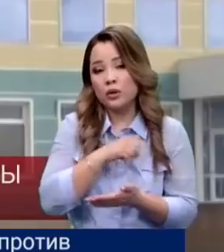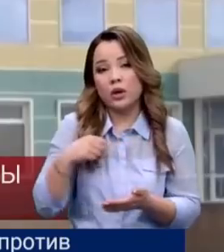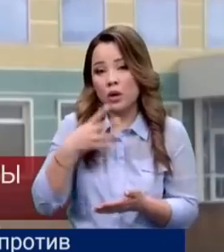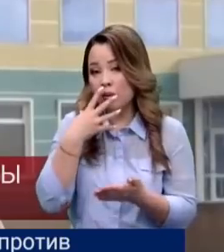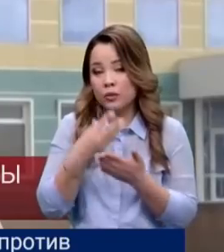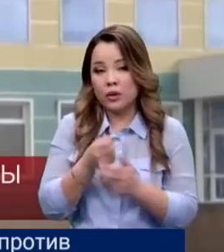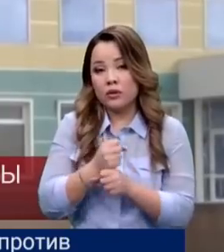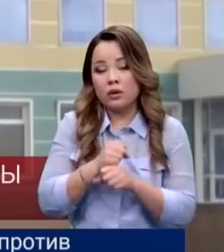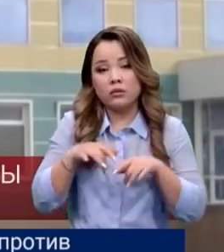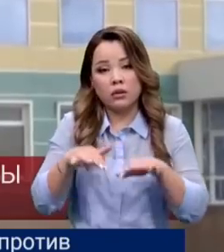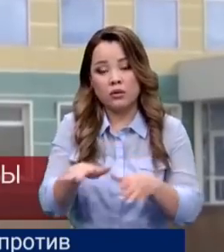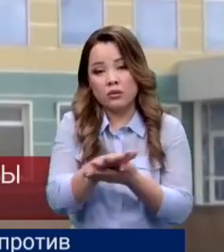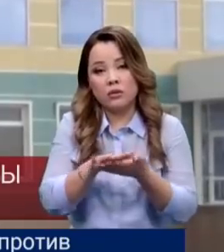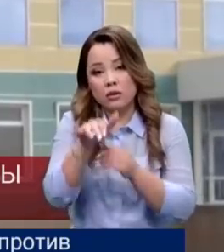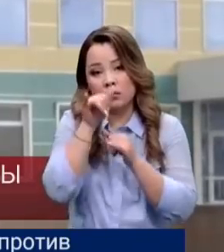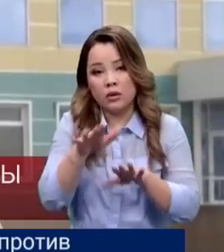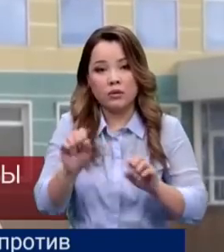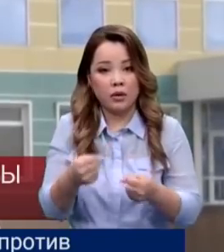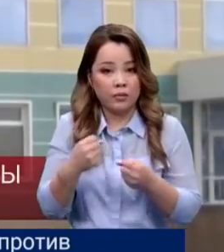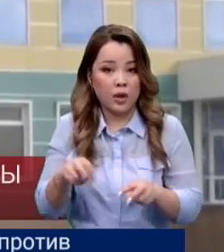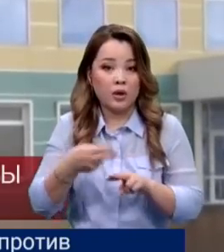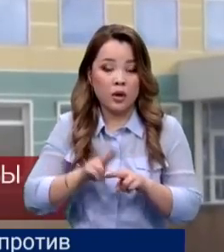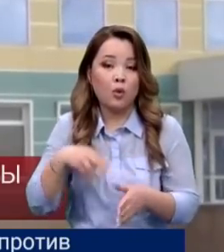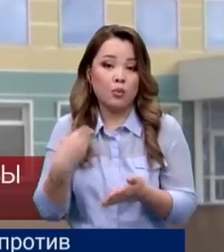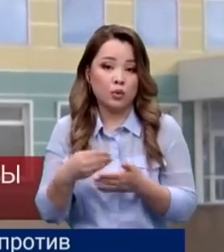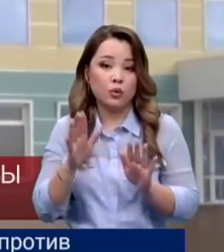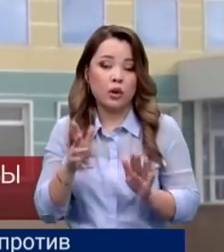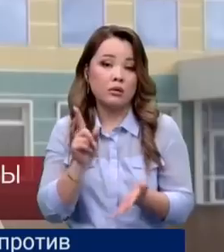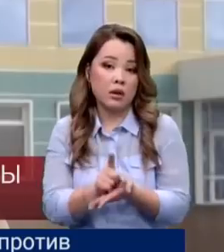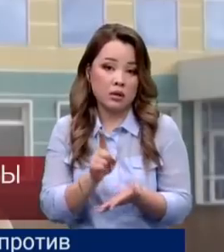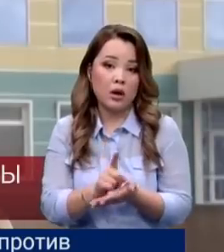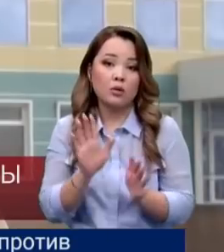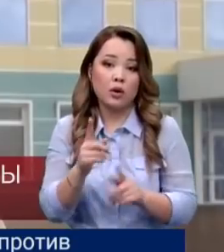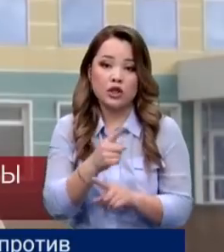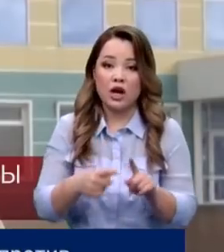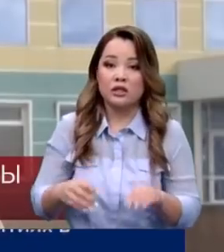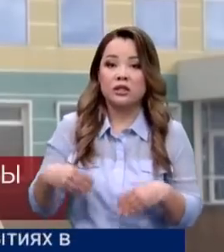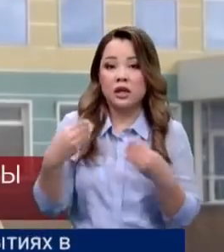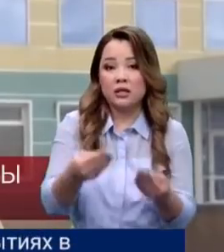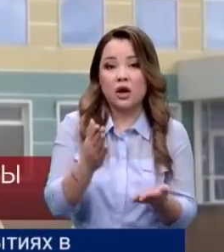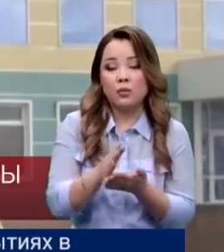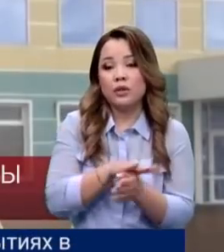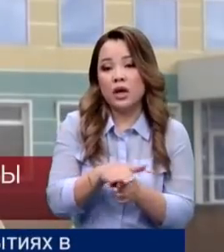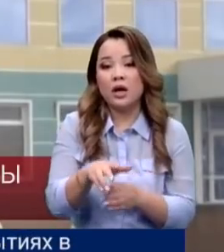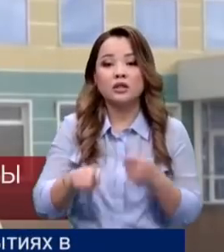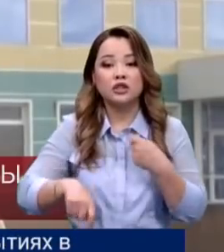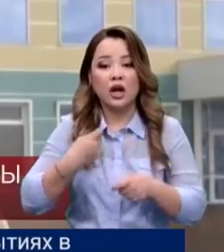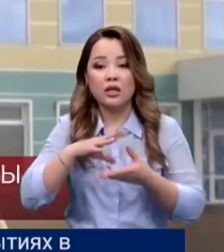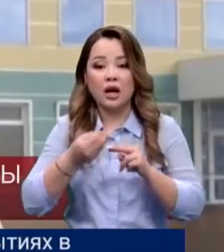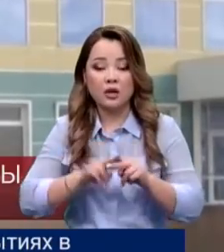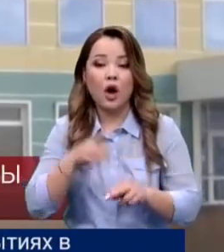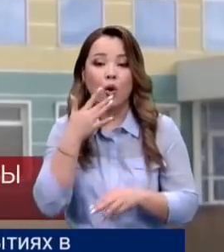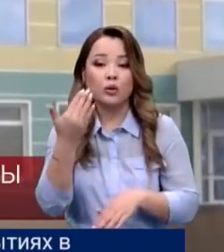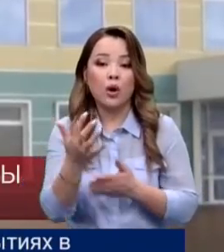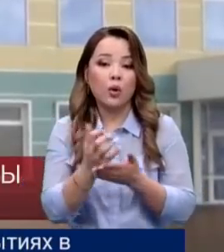Мен бюджетті неше рет айтып отырам. Қазір біз бюджетімізде салықтардан тек қана жартысына ғана жетеді шығынымызға. Ал қалғанын